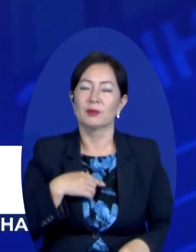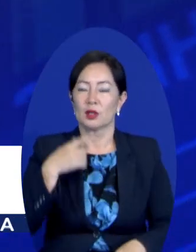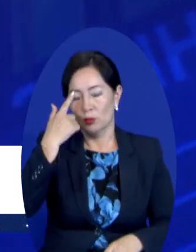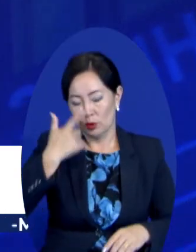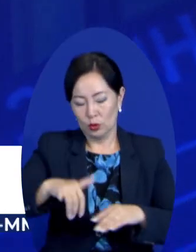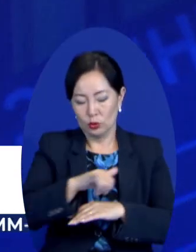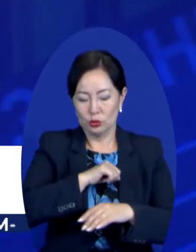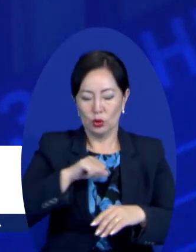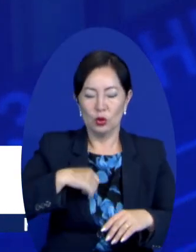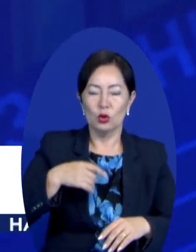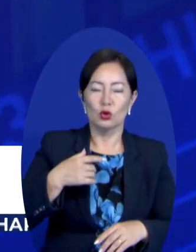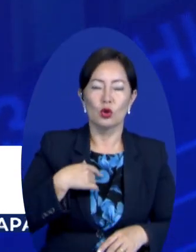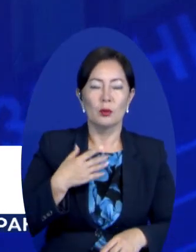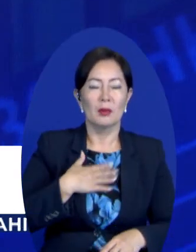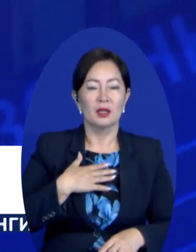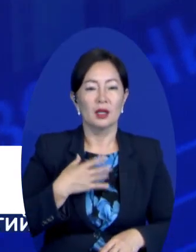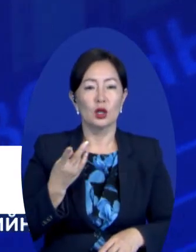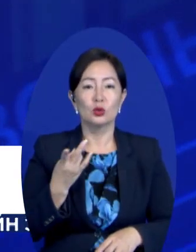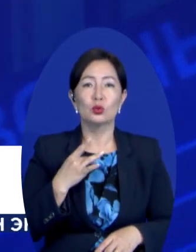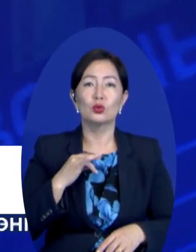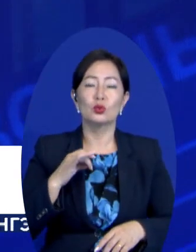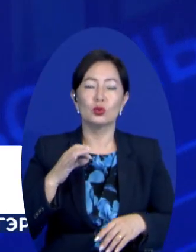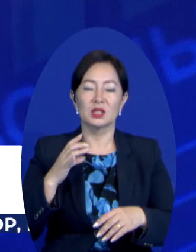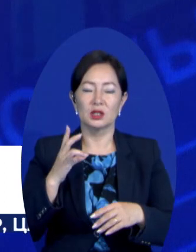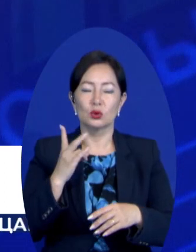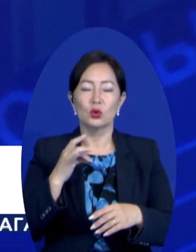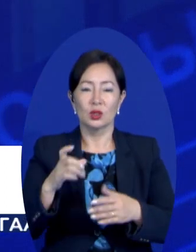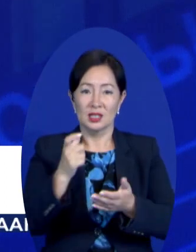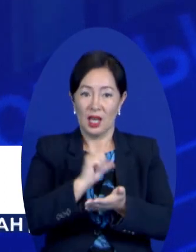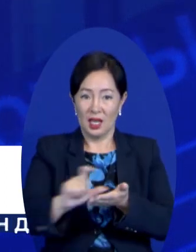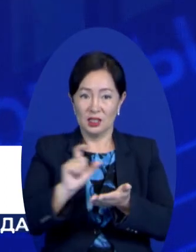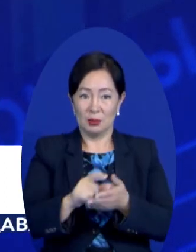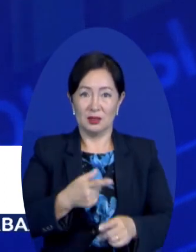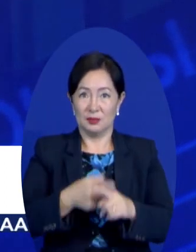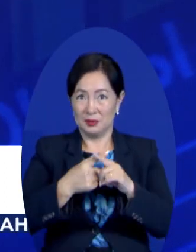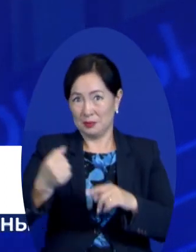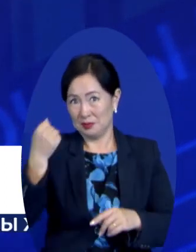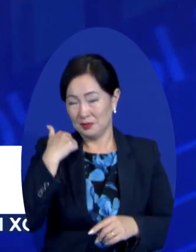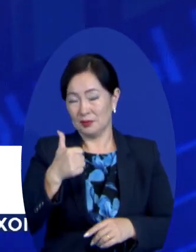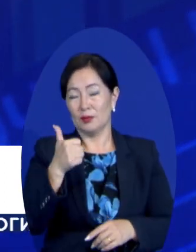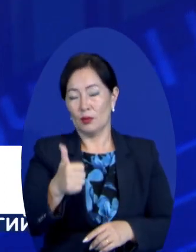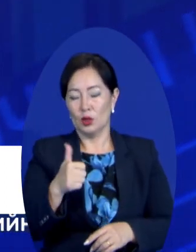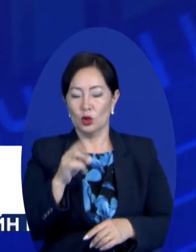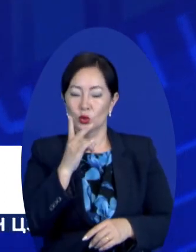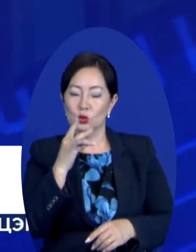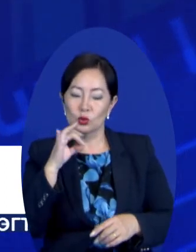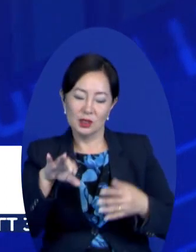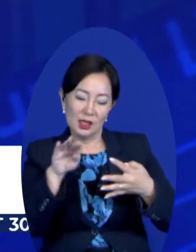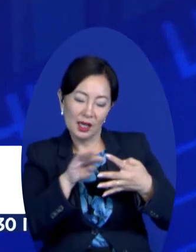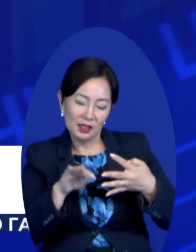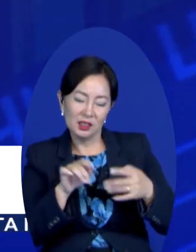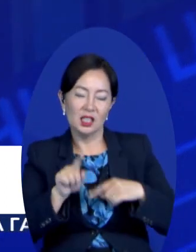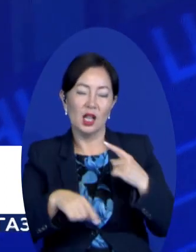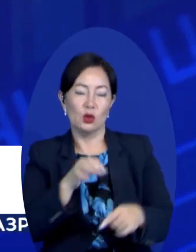цаашдаа нүүрсний экспортоо одоо илүү холшруулах тусам илүү одоо цаашлуулах тусам энэ нүүрсний одоо ангилал маань илүү үр